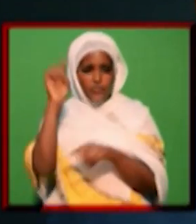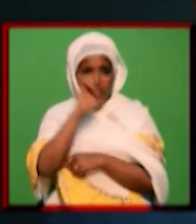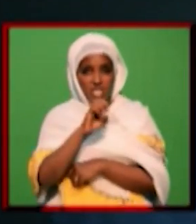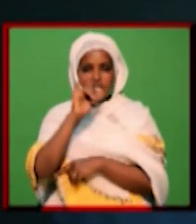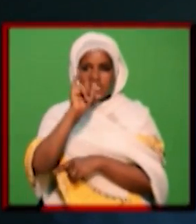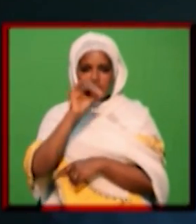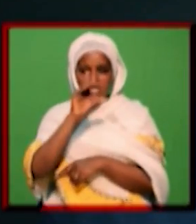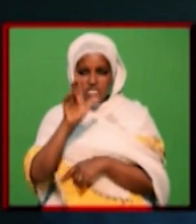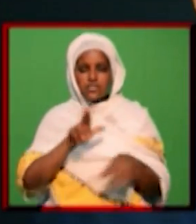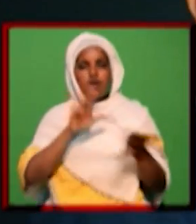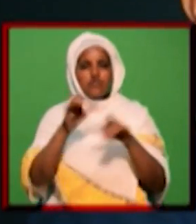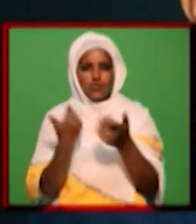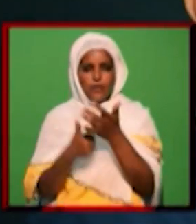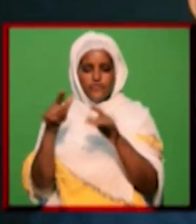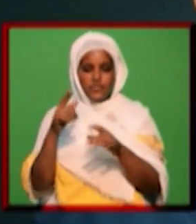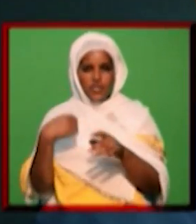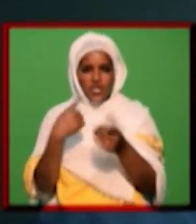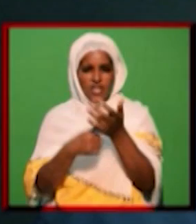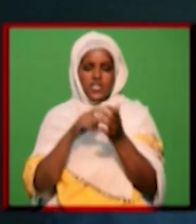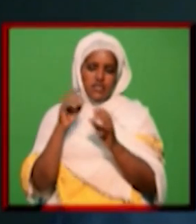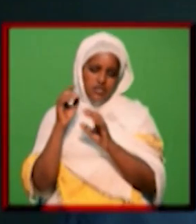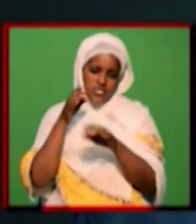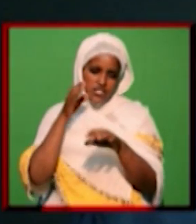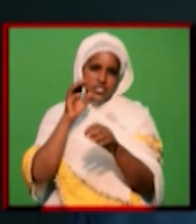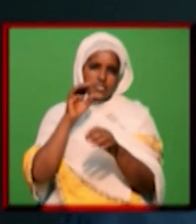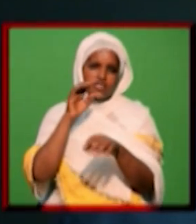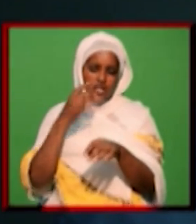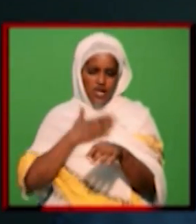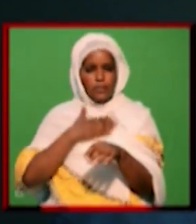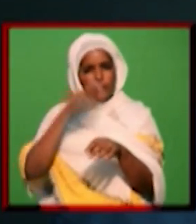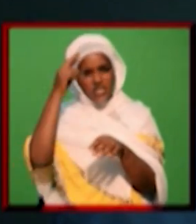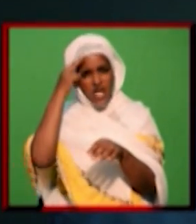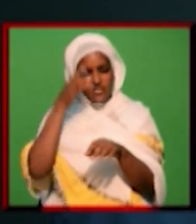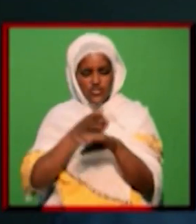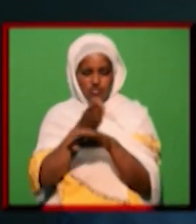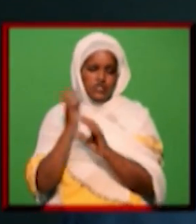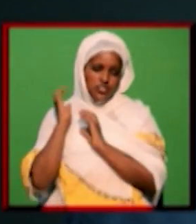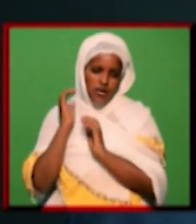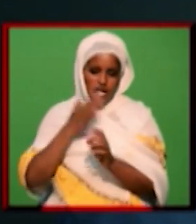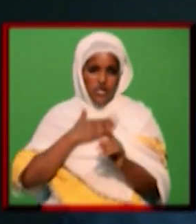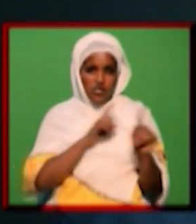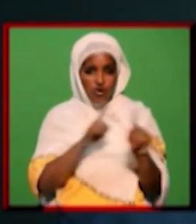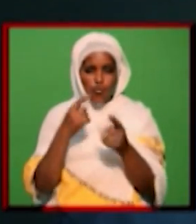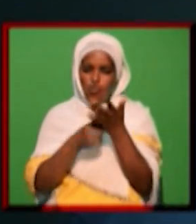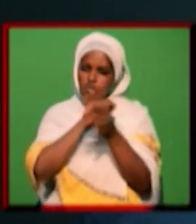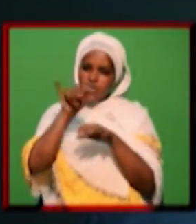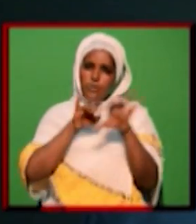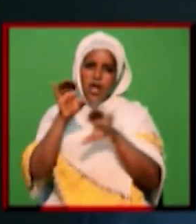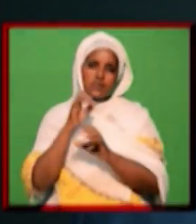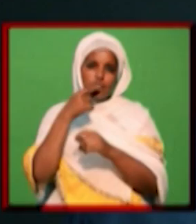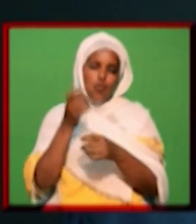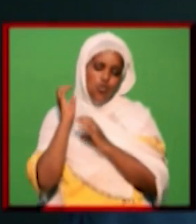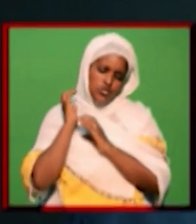ذكرو نبر يا يتشكمو لني ستل غند تشكمك اني دغمو يهن لا ترك بلو دي